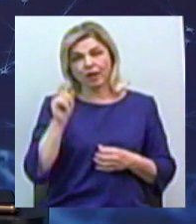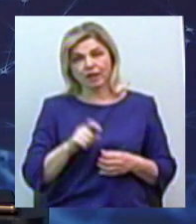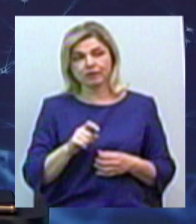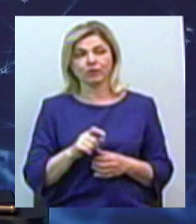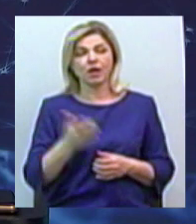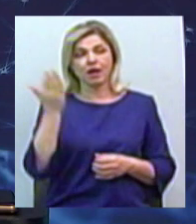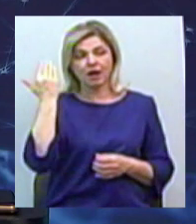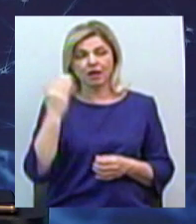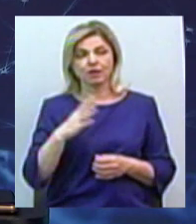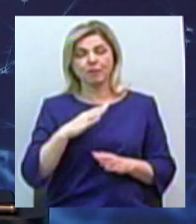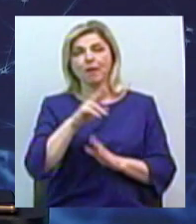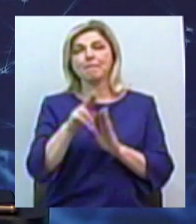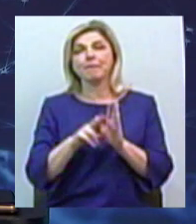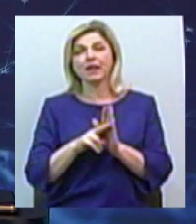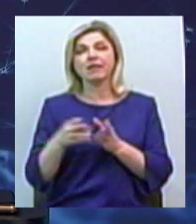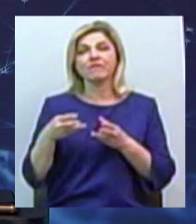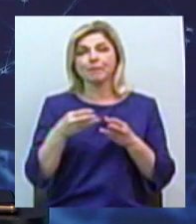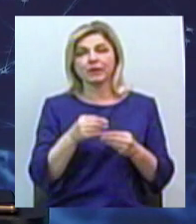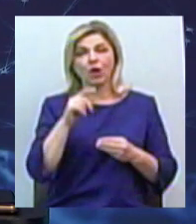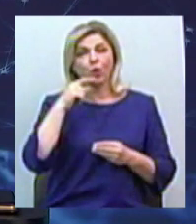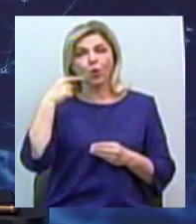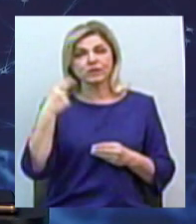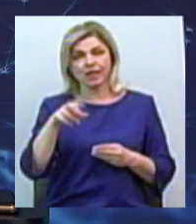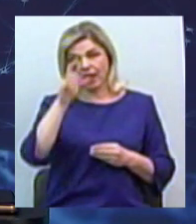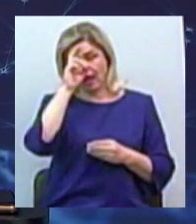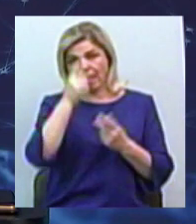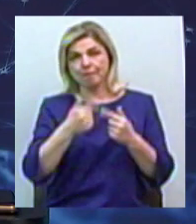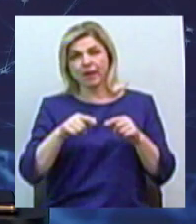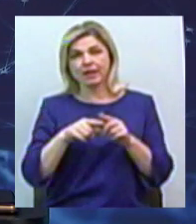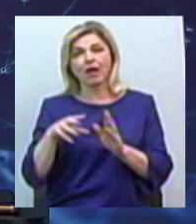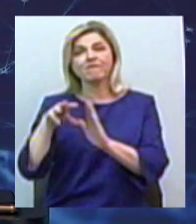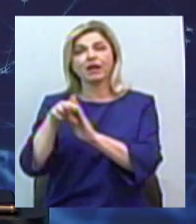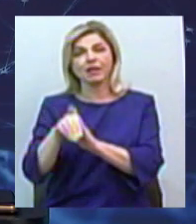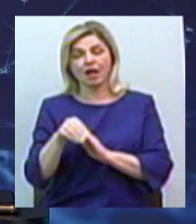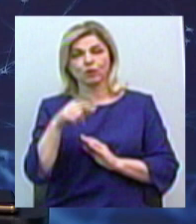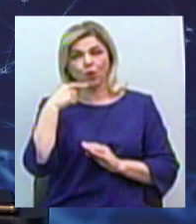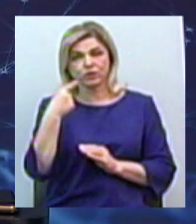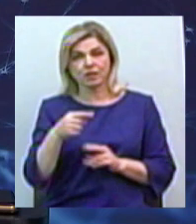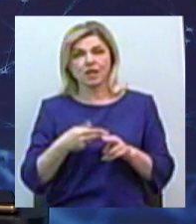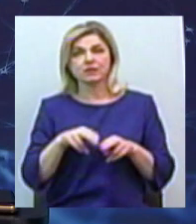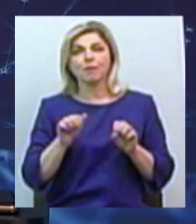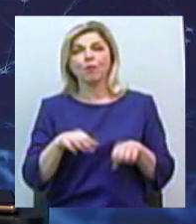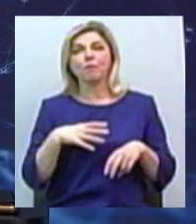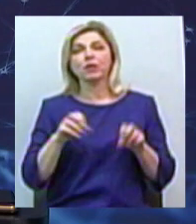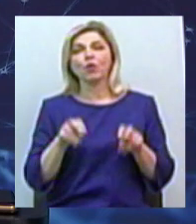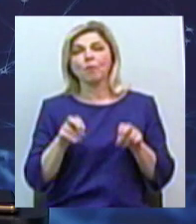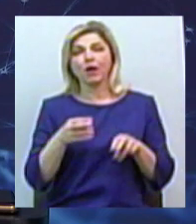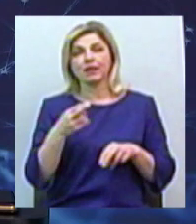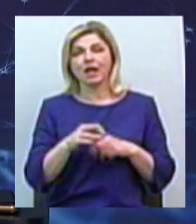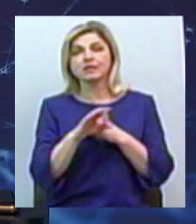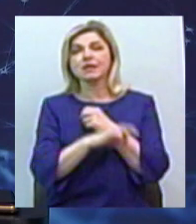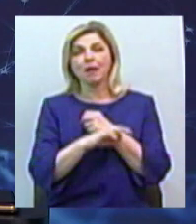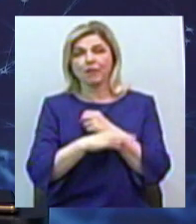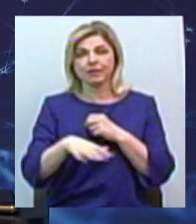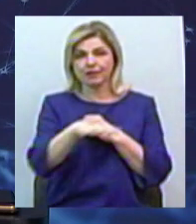яка була раніше під впливом Російської імперії, в складі Російської імперії, то це може бути загрозою для західноукраїнських земель, які можуть